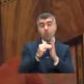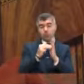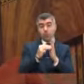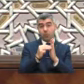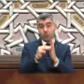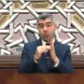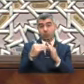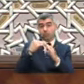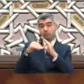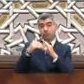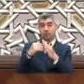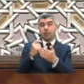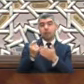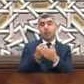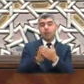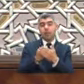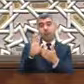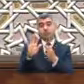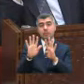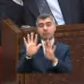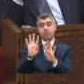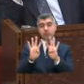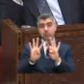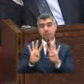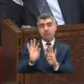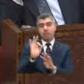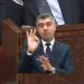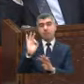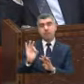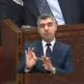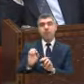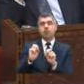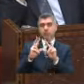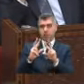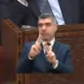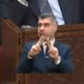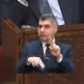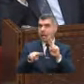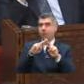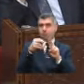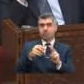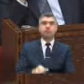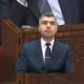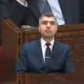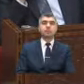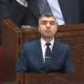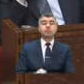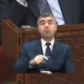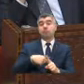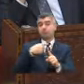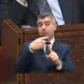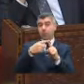من 85% منها تم المعالجة ديالها. هذا الشيء حاجة مزيانة. تنذكر أيضا باللي